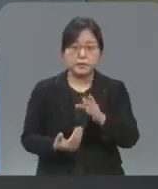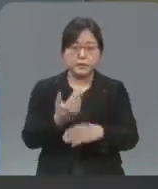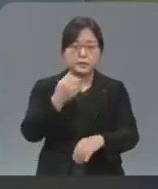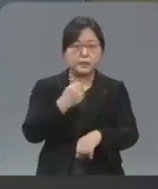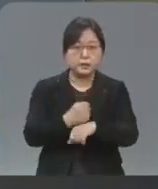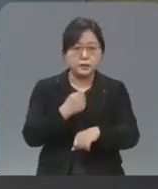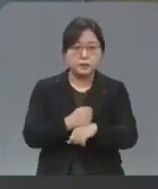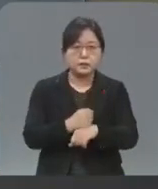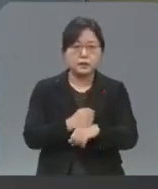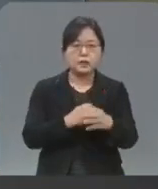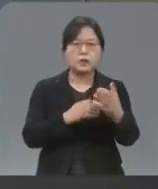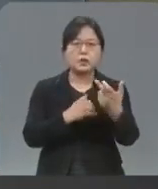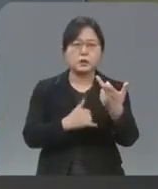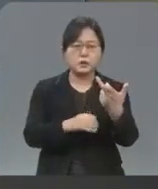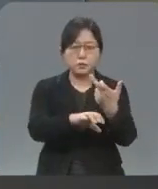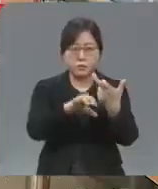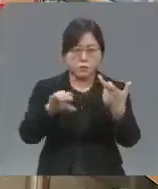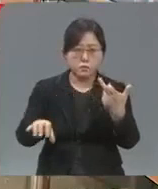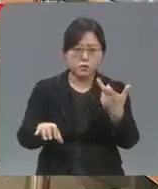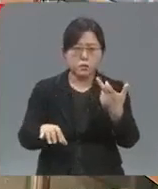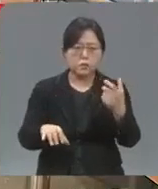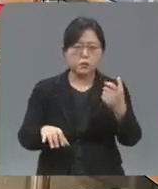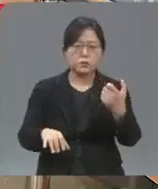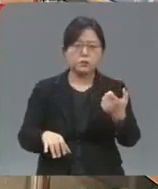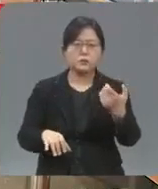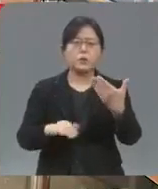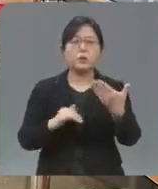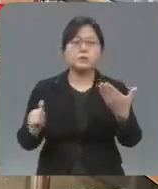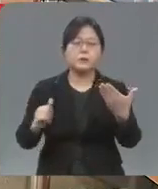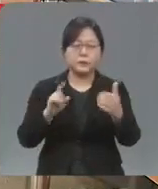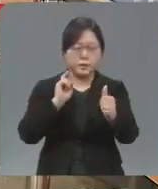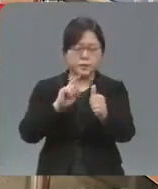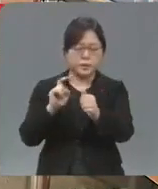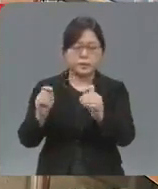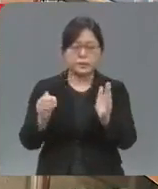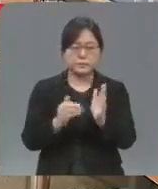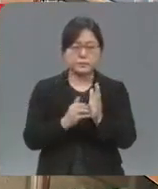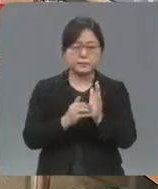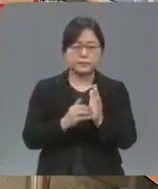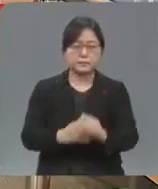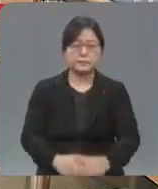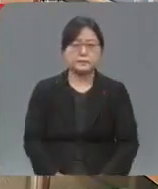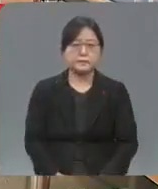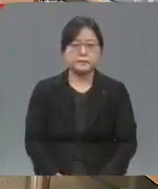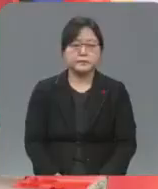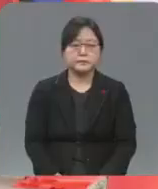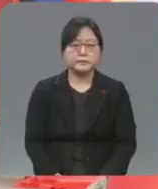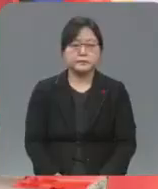이어지면서 17개 시군에서 69명이 확진 판정을 받았습니다.